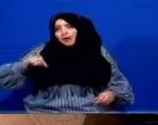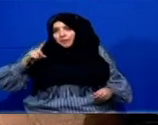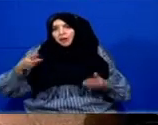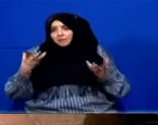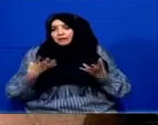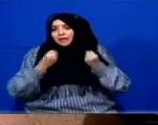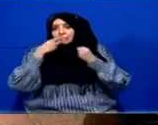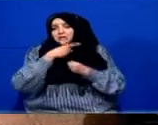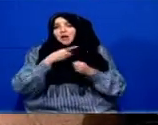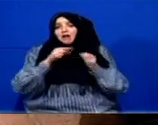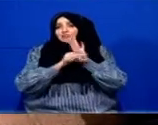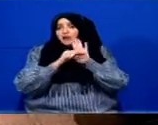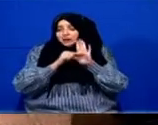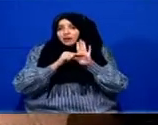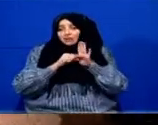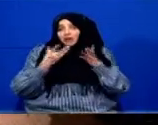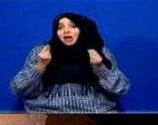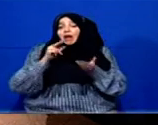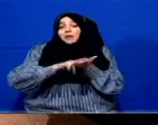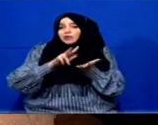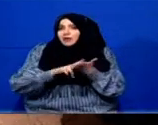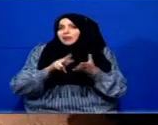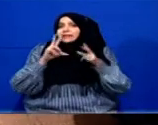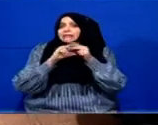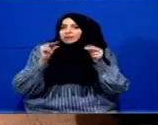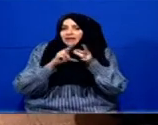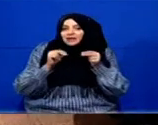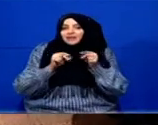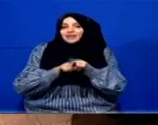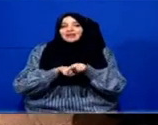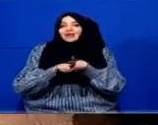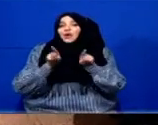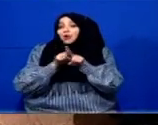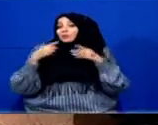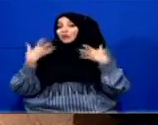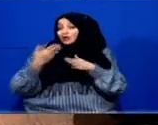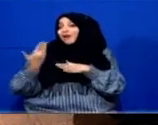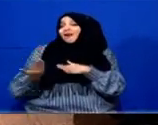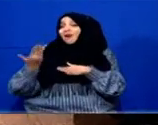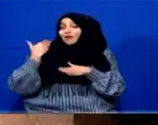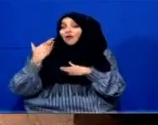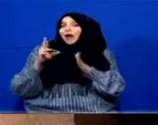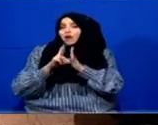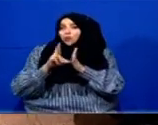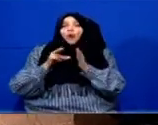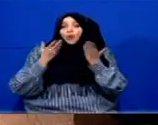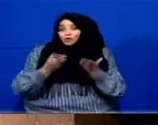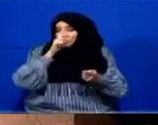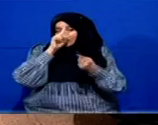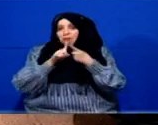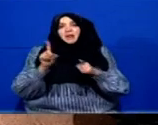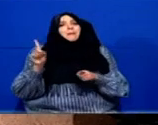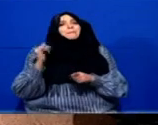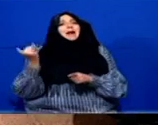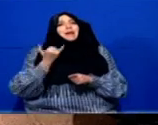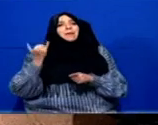ولها بيان ولها امثله لها تطبيقات كما تعرفنا مع اخواتها من القواعد كذلك كما قاعده الاجتهاد